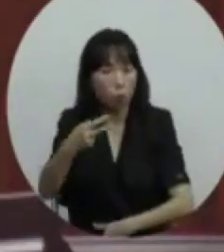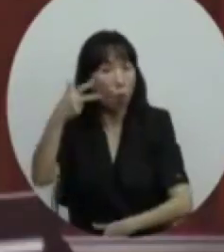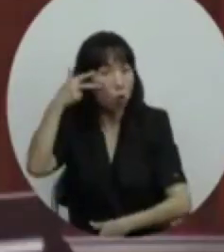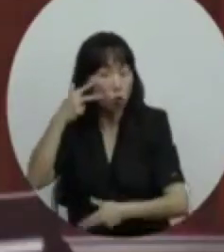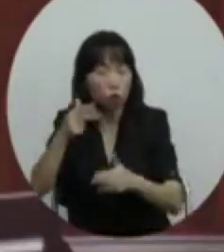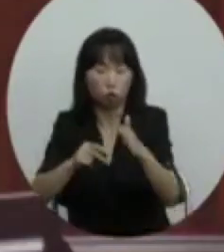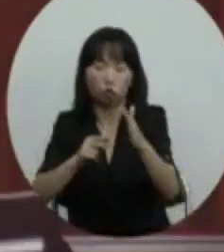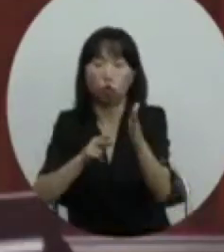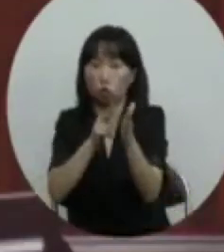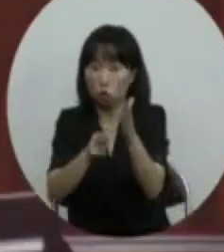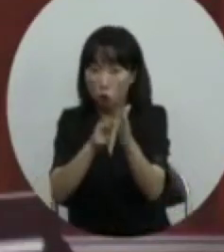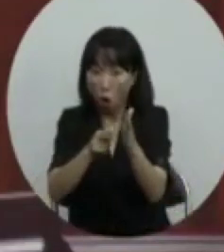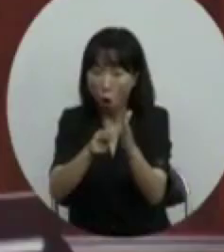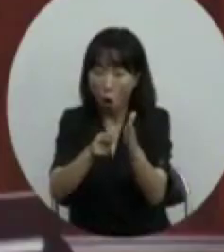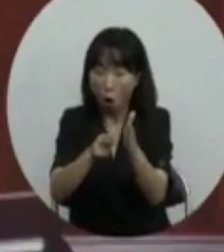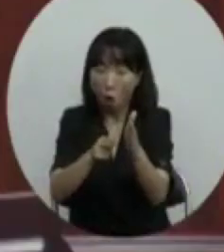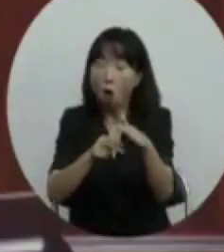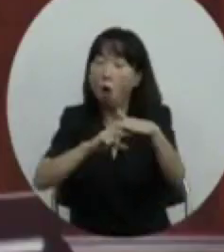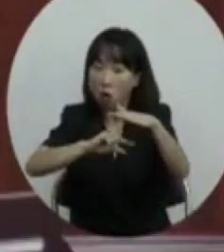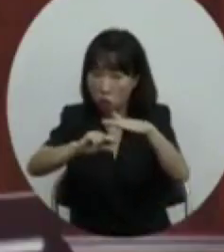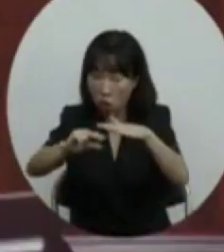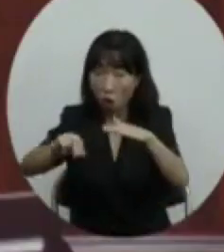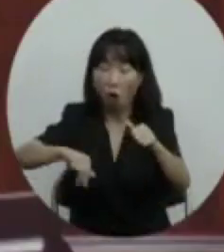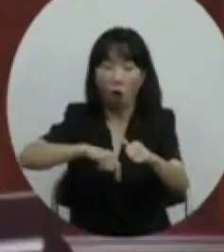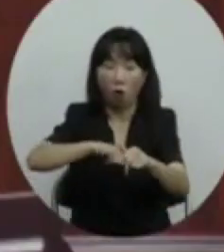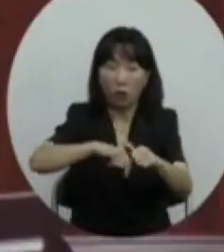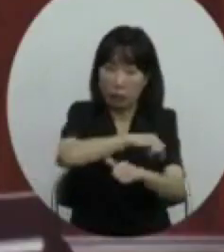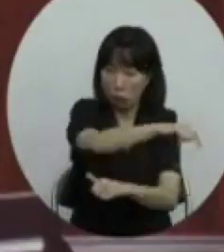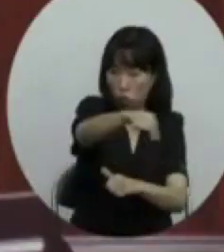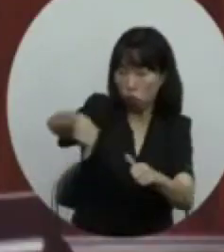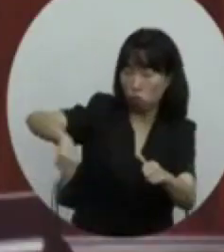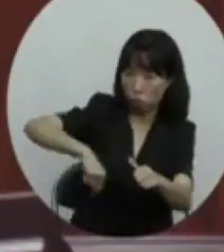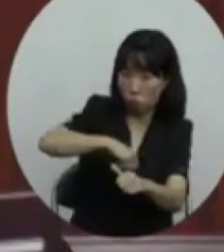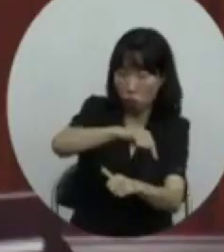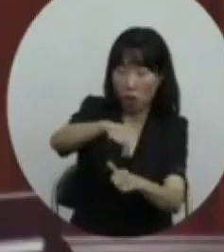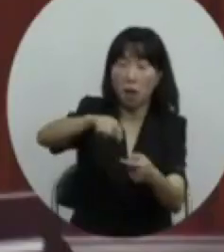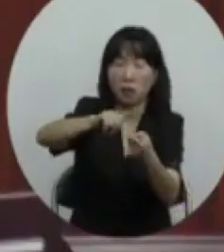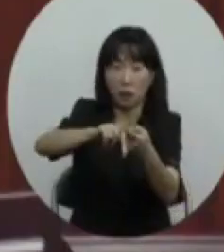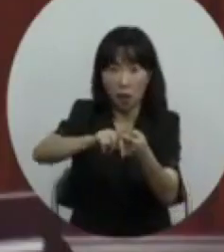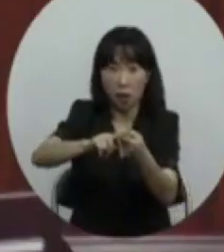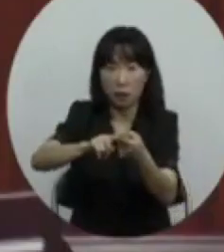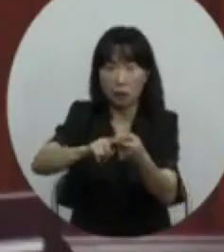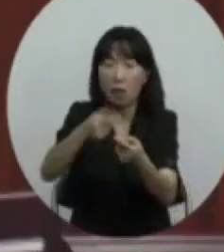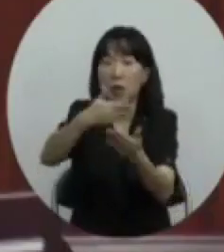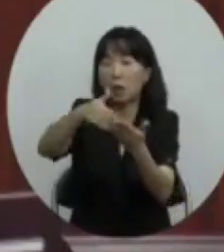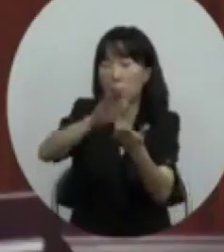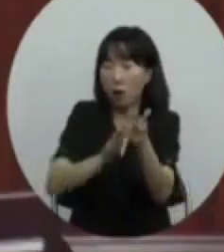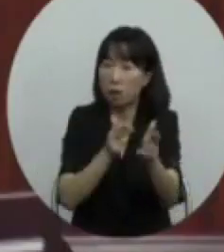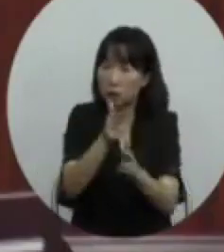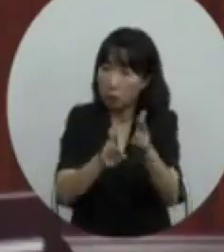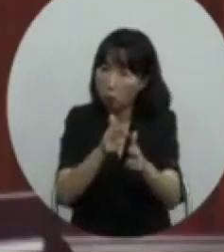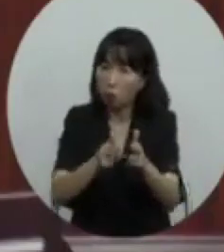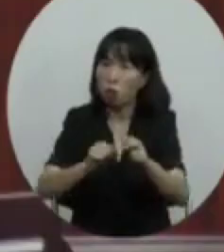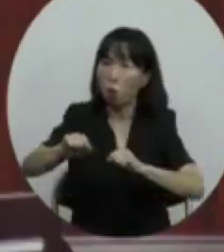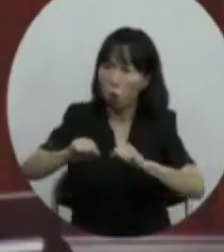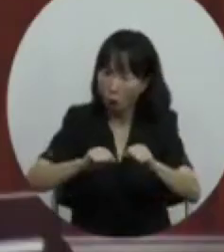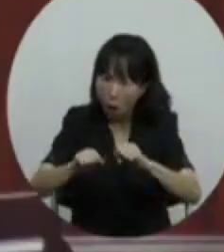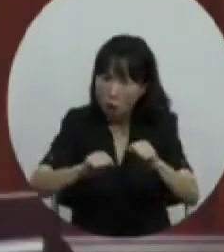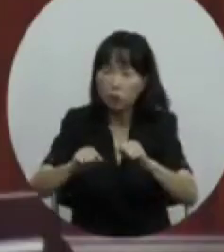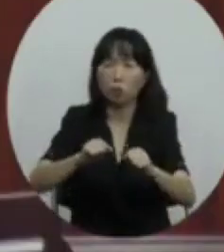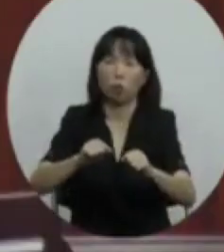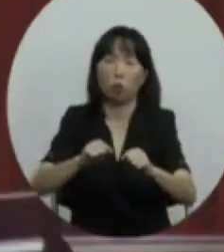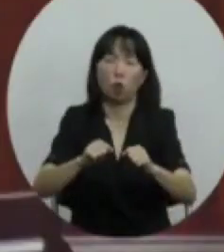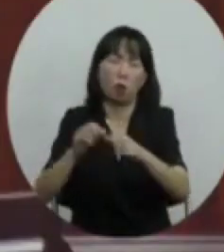여주 제2역세권, 세종대왕역 역세권 등 역세권 개발 사업이 활발하게